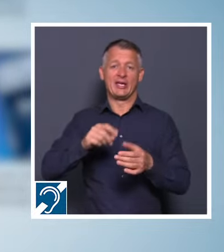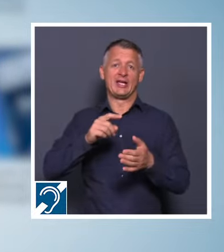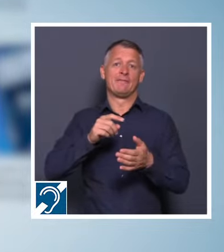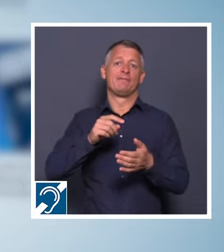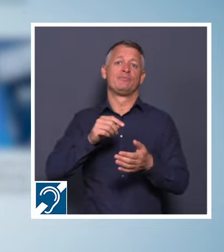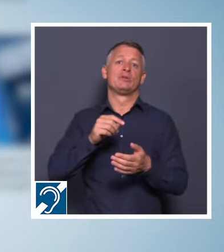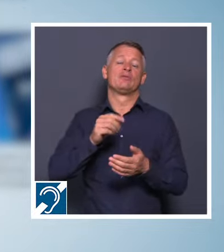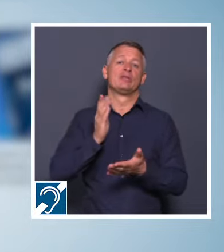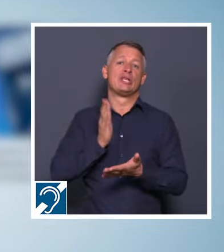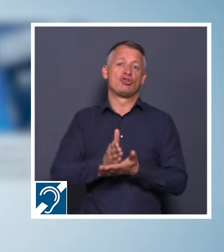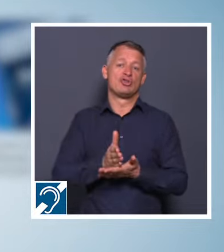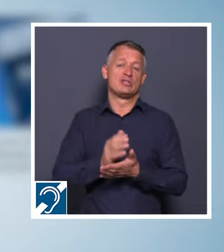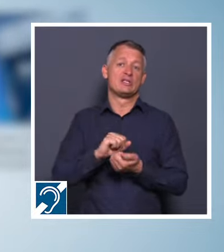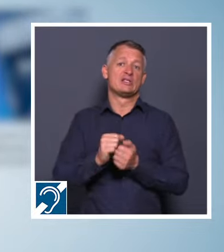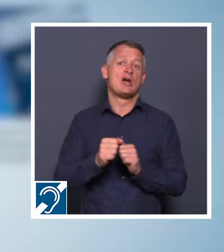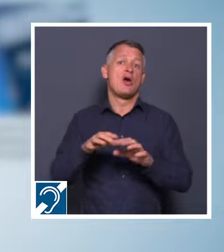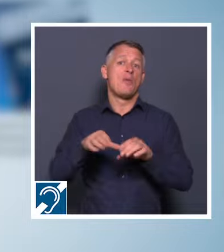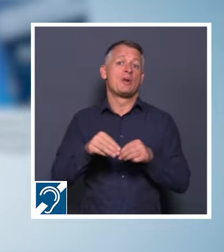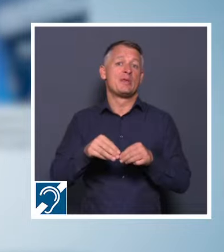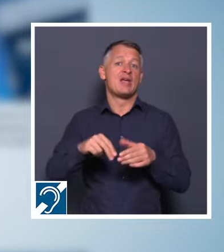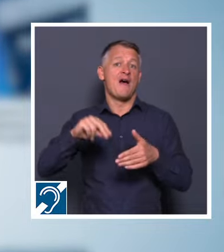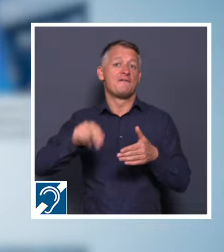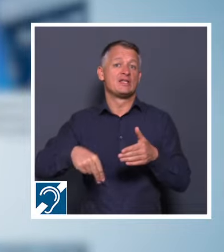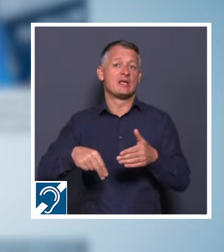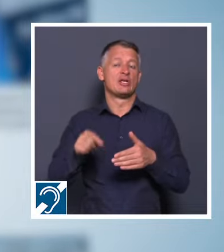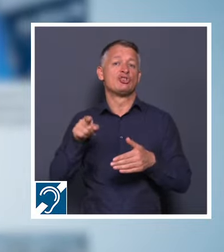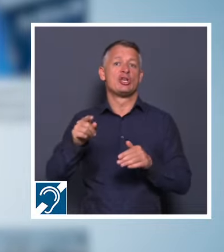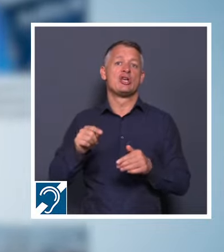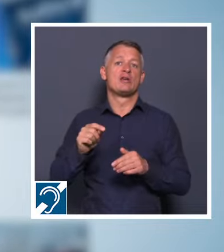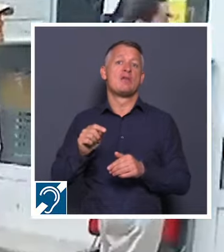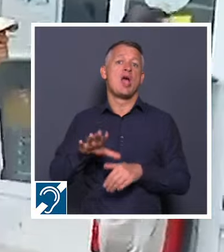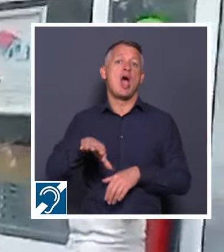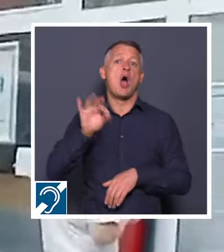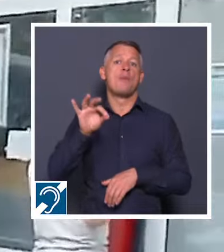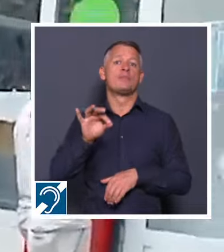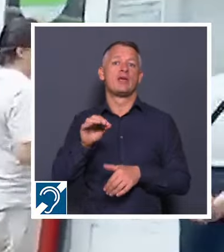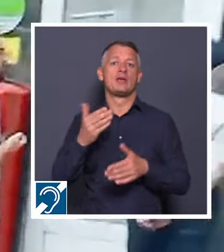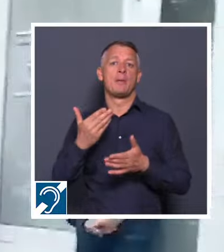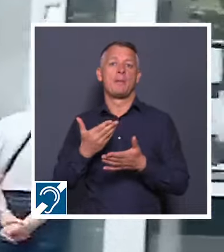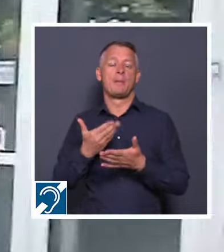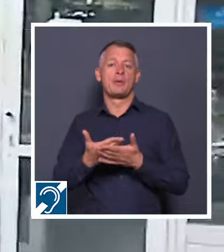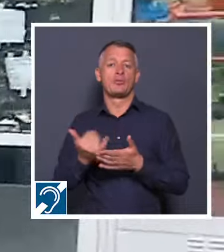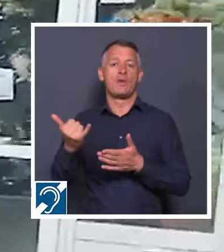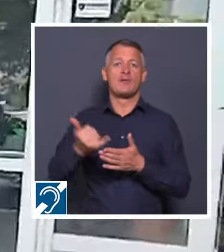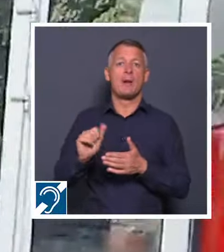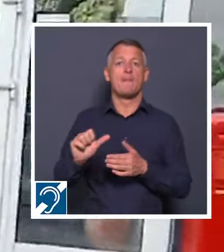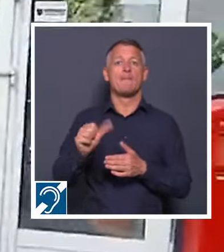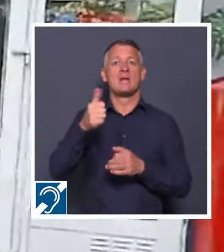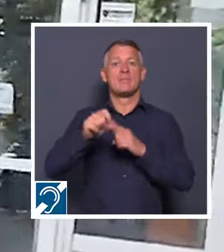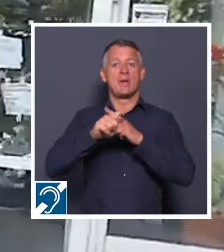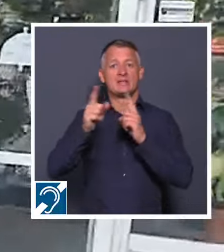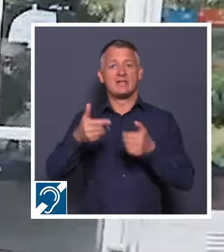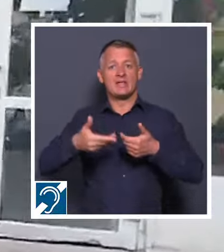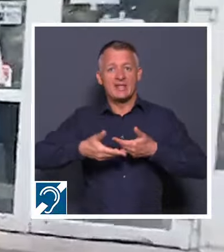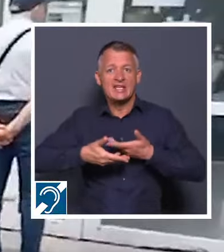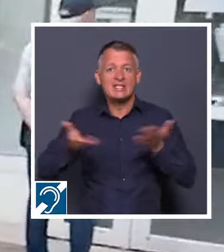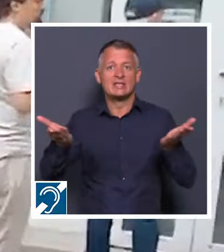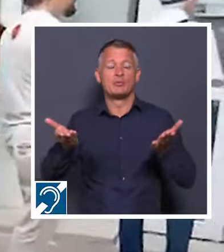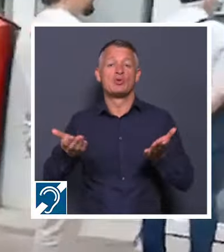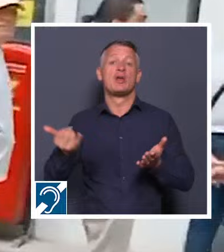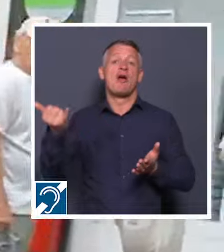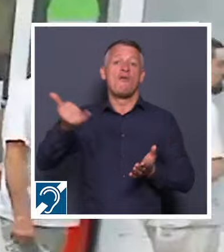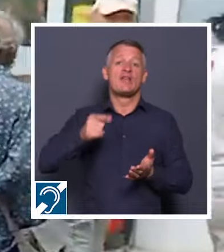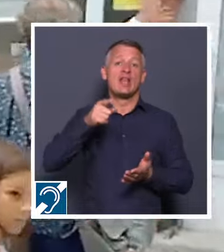că le-au primit avizate și au optat să vină în prima zi de distribuire de pensii la oficiu poștal